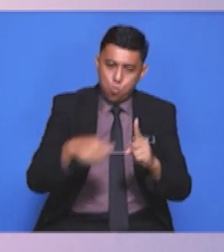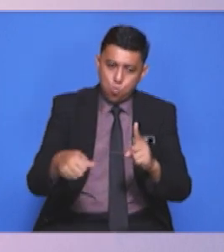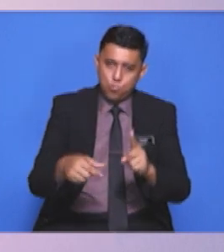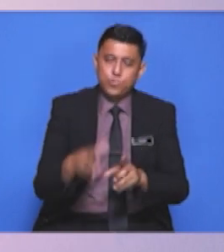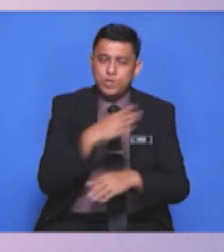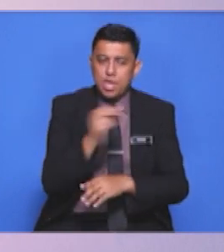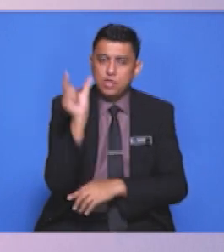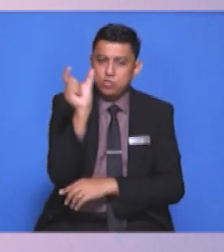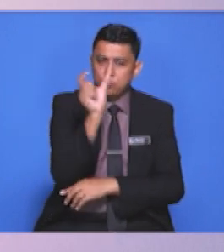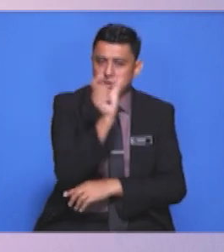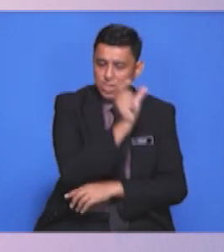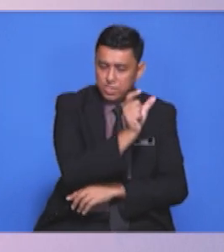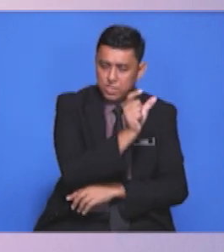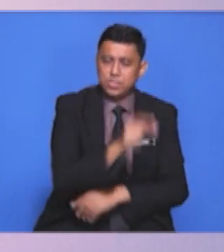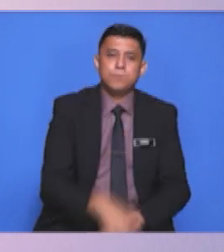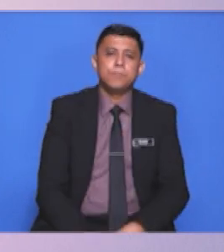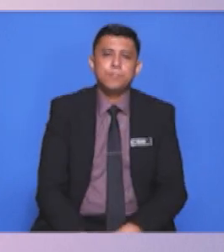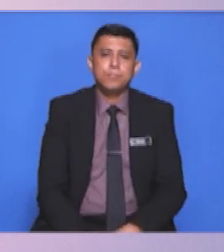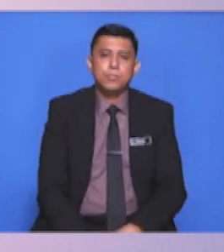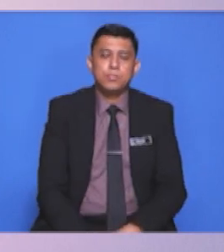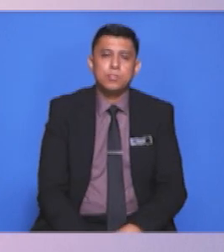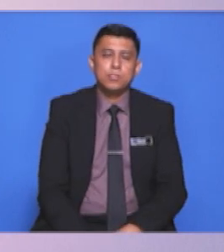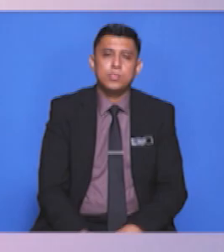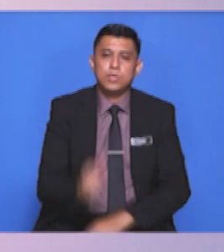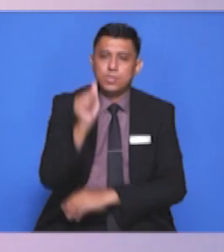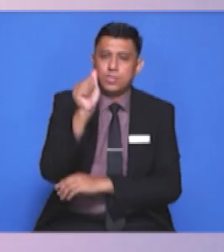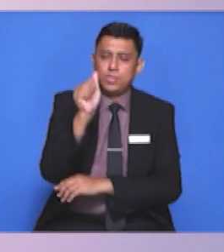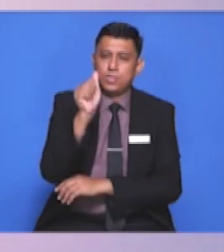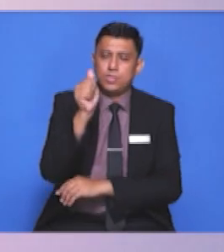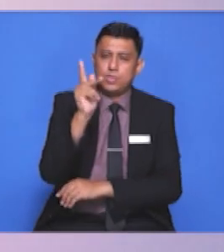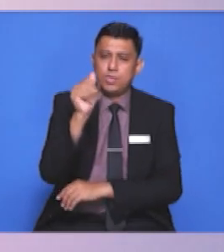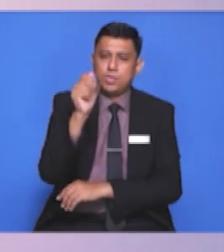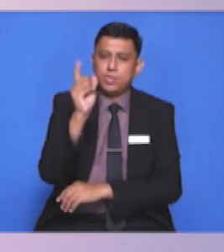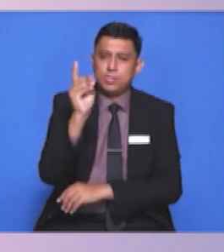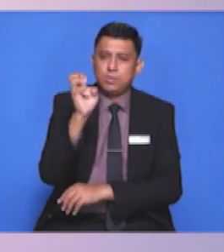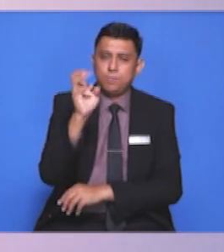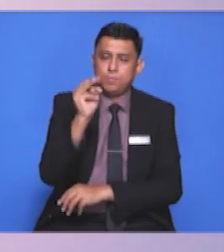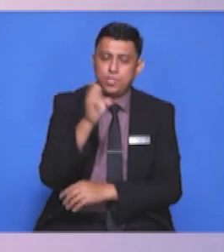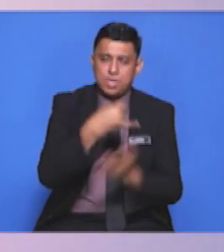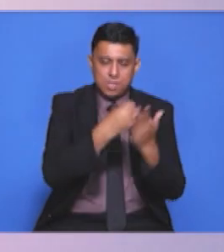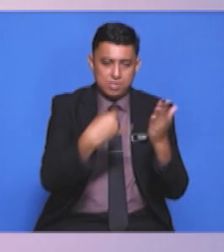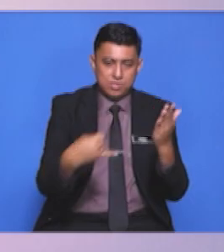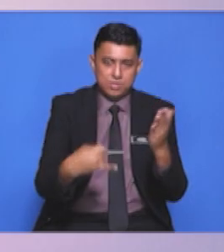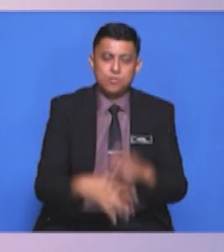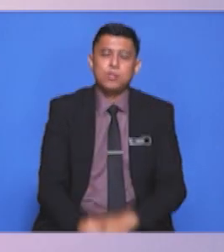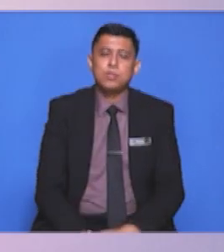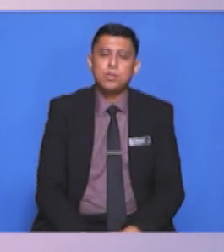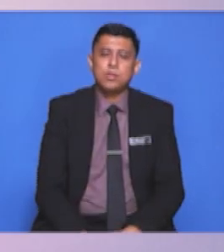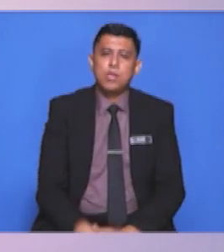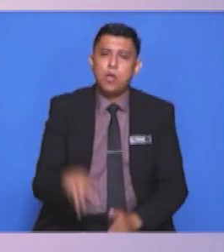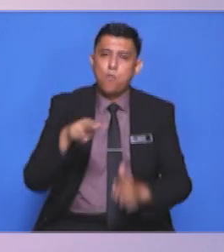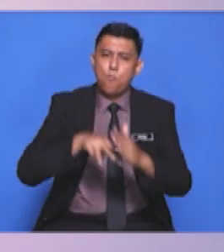suku kata perkataan yaitu Academy Hei seni SDIT